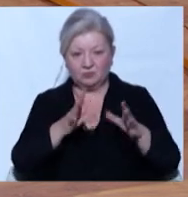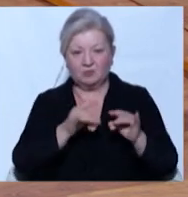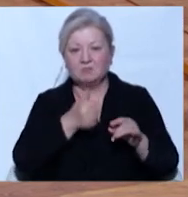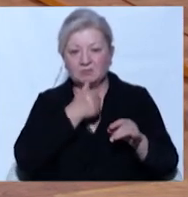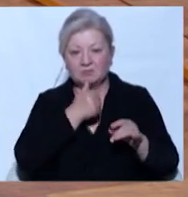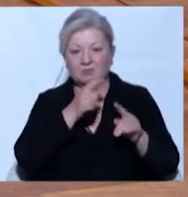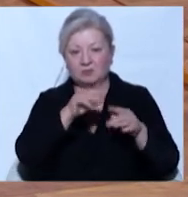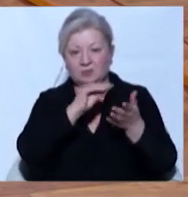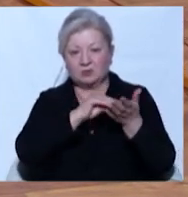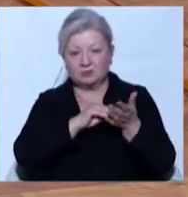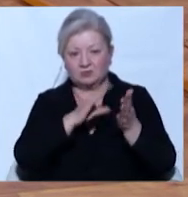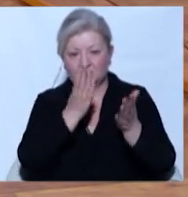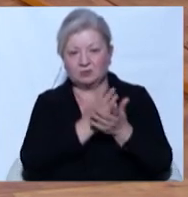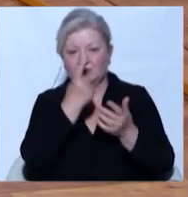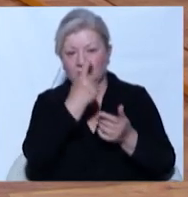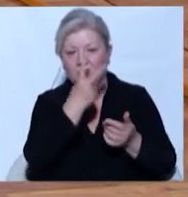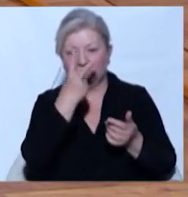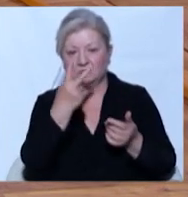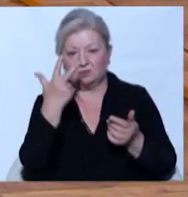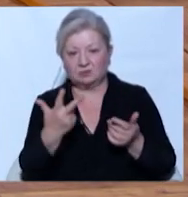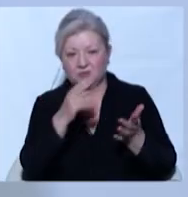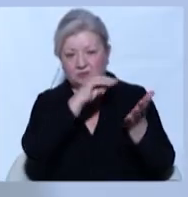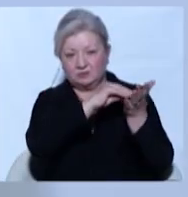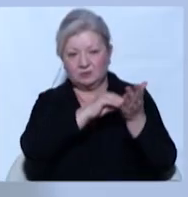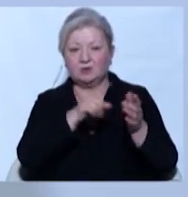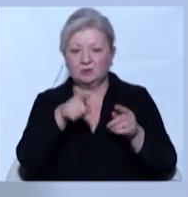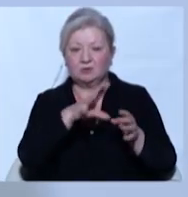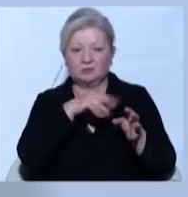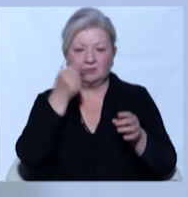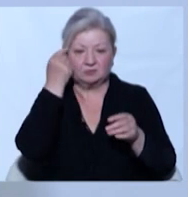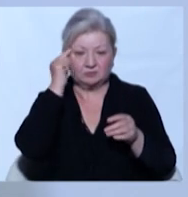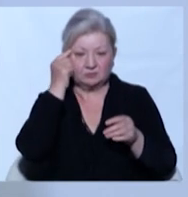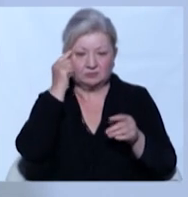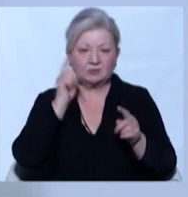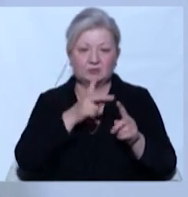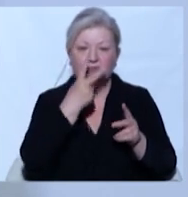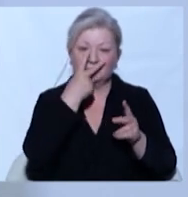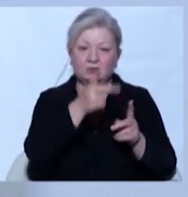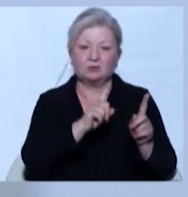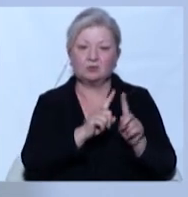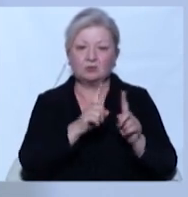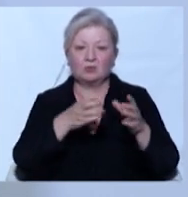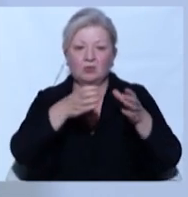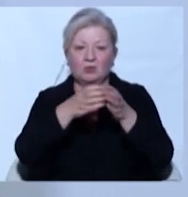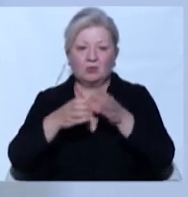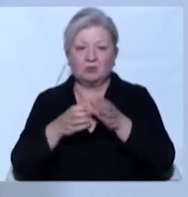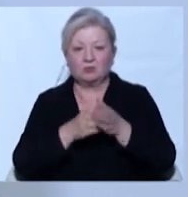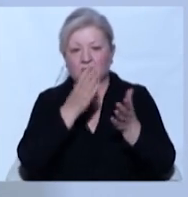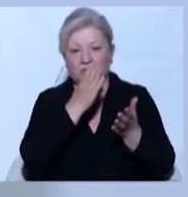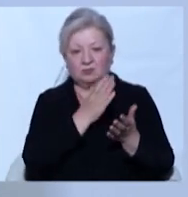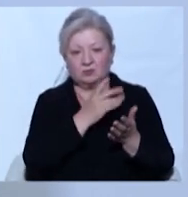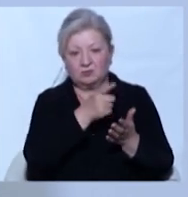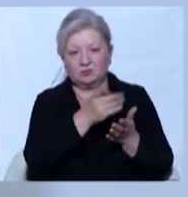მაქვს დანომრილი პირველით, მეორეთ და მესამეთი და დაფიქრდით და ამოიცანით, რომელი